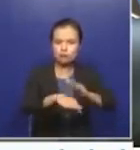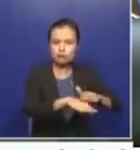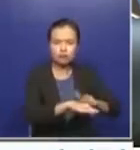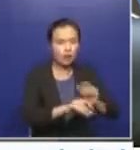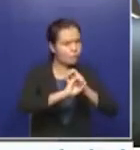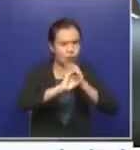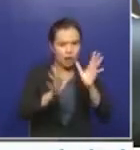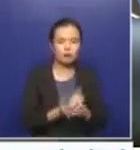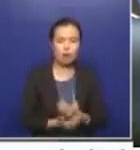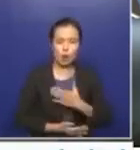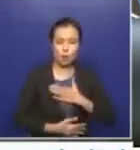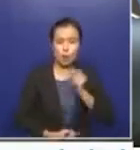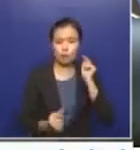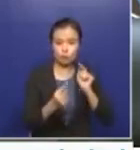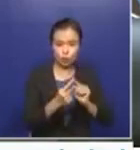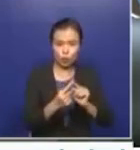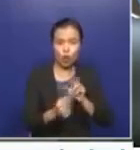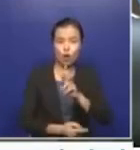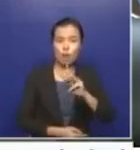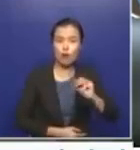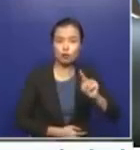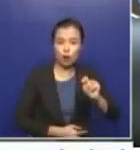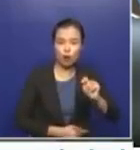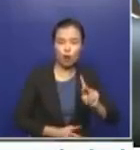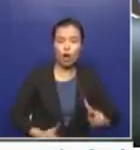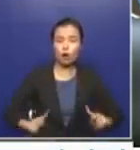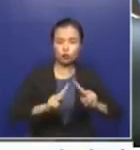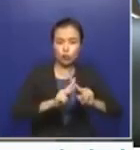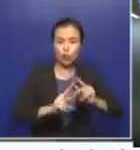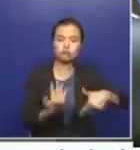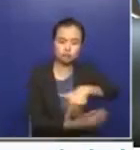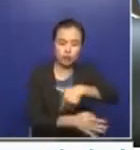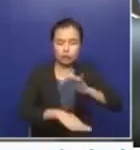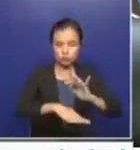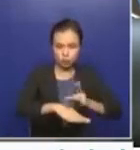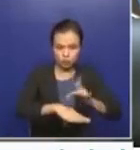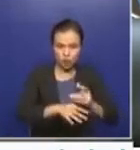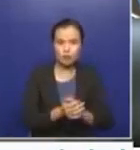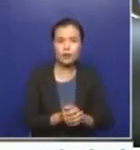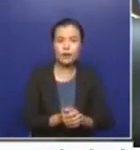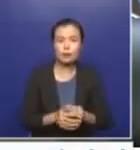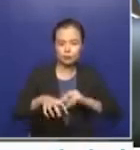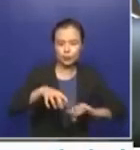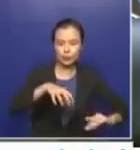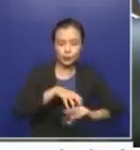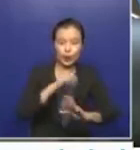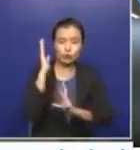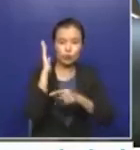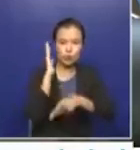ยังรัฐมนตรีว่าการกระทรวงทรัพยากรธรรมชาติและสิ่งแวดล้อมได้สั่งการให้หัวหน้าอุทยานแห่งชาติหมู่เกาะชุมพรนำทุ่น